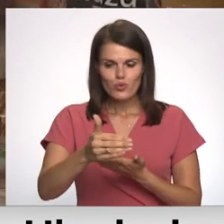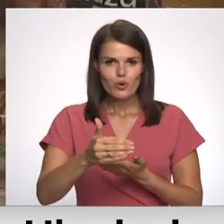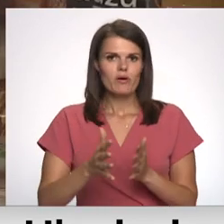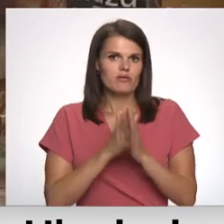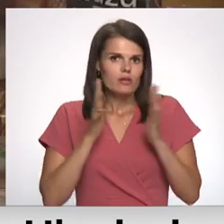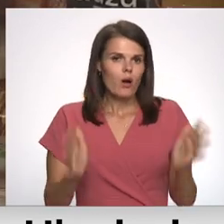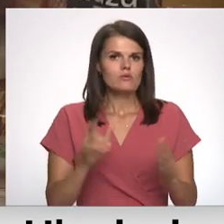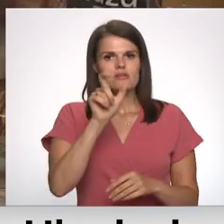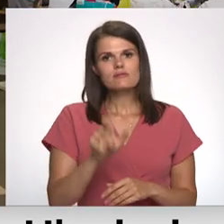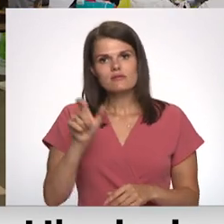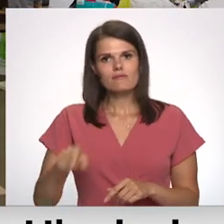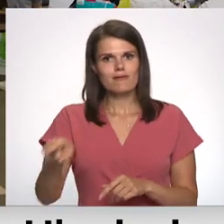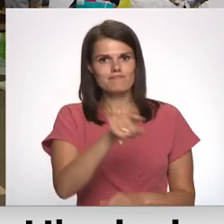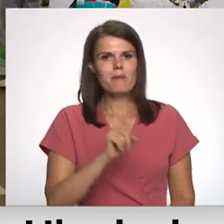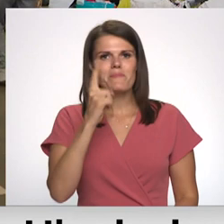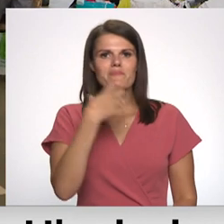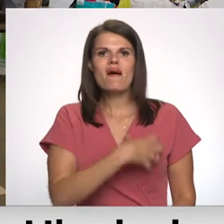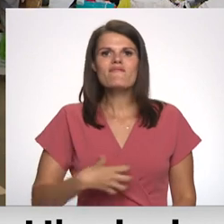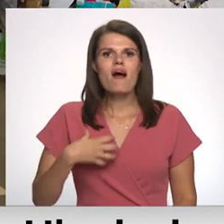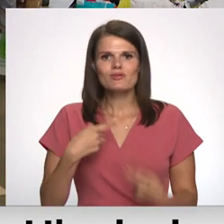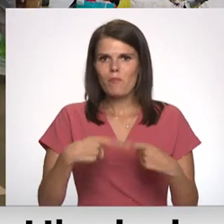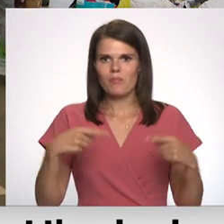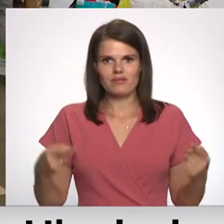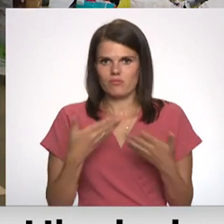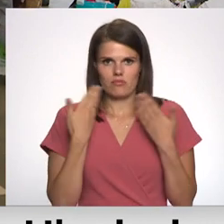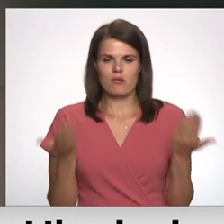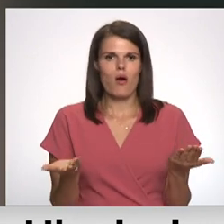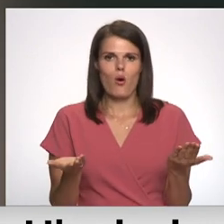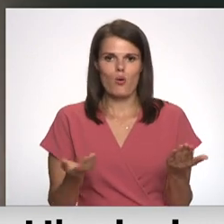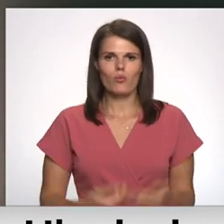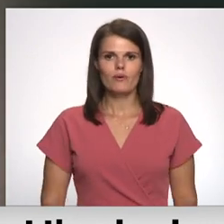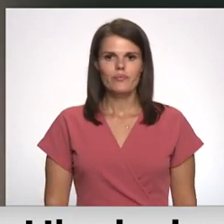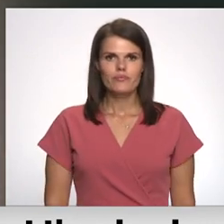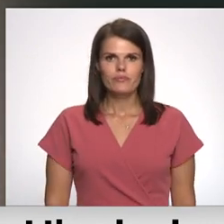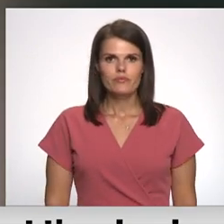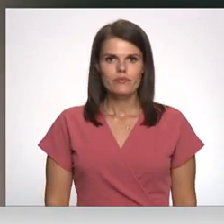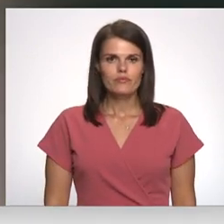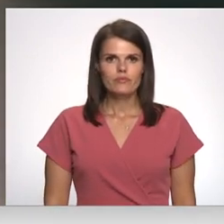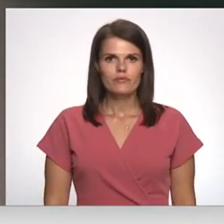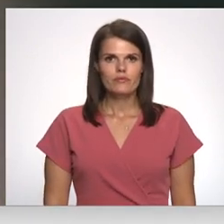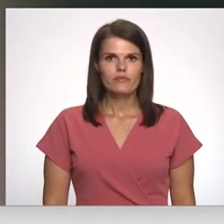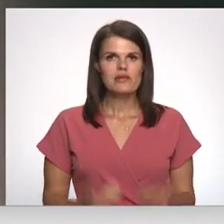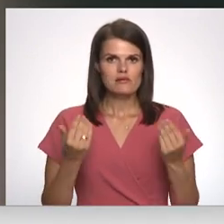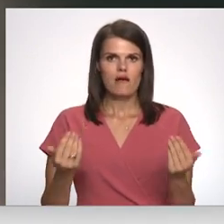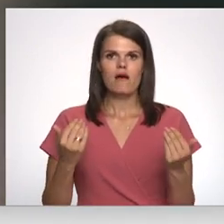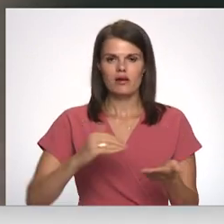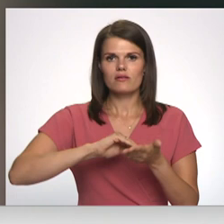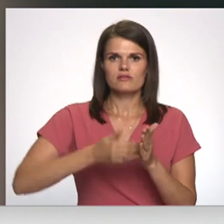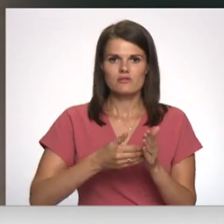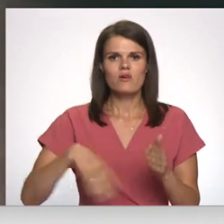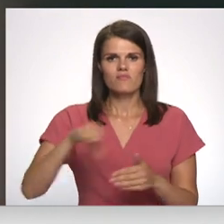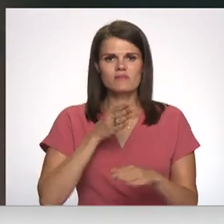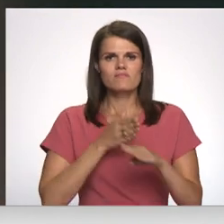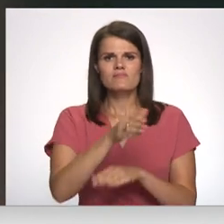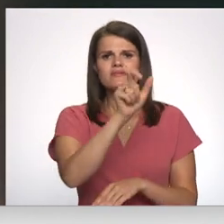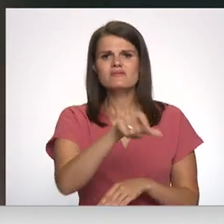kam šīs pirmās vajadzības preces nav nodrošinātas. Šobrīd ir situācija, ka mēs atkal griežamies pie